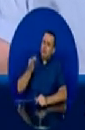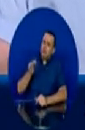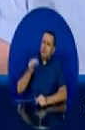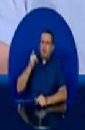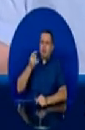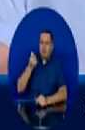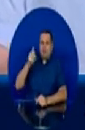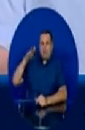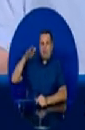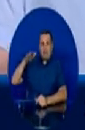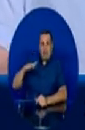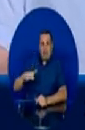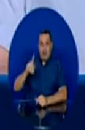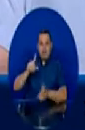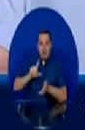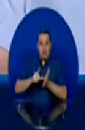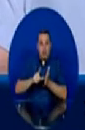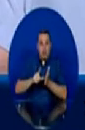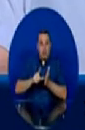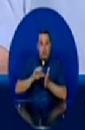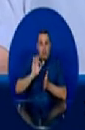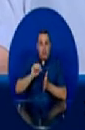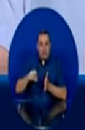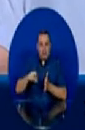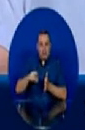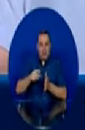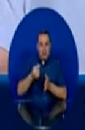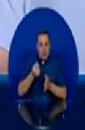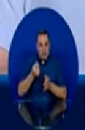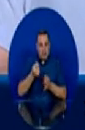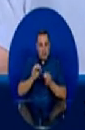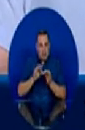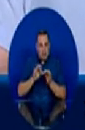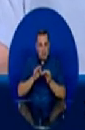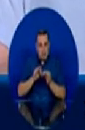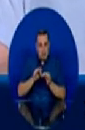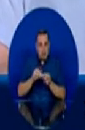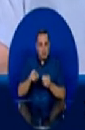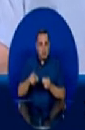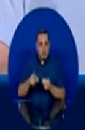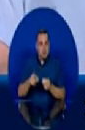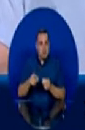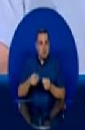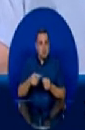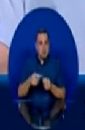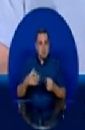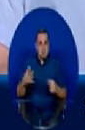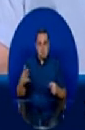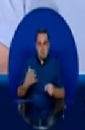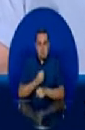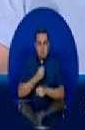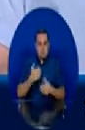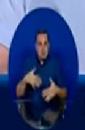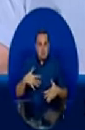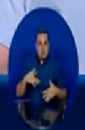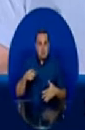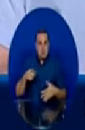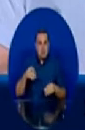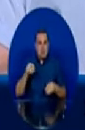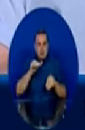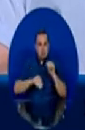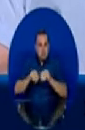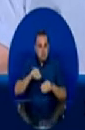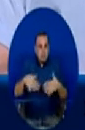שהמחיר ירד, אבל הטכנולוגיה של הבלוקצ'יין עצמה עושה נפלאות. זאת אומרת, הטכנולוגיה הזאת היא יישומית, היא